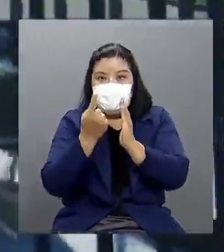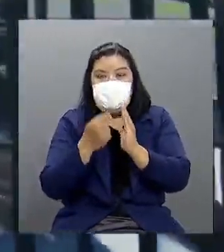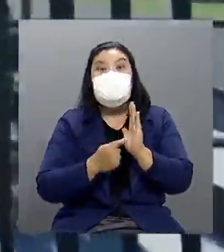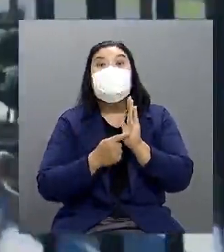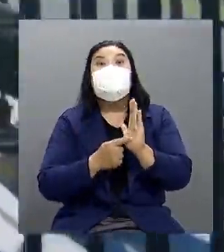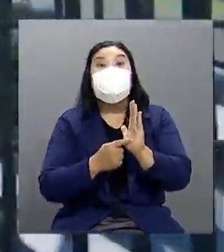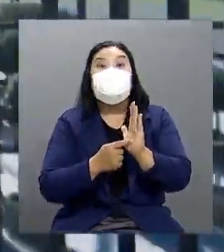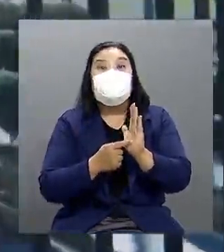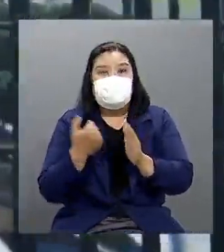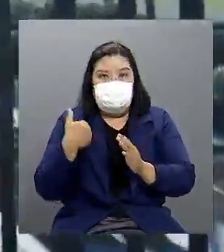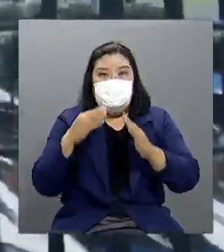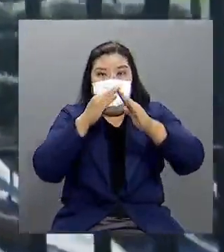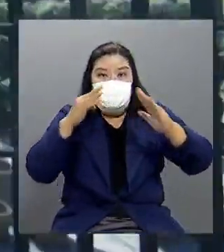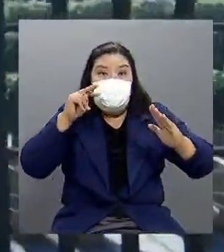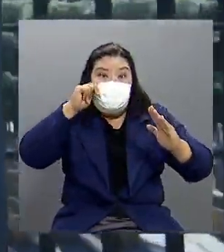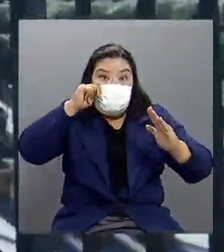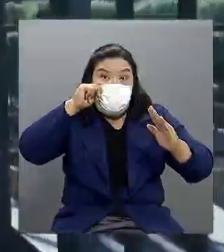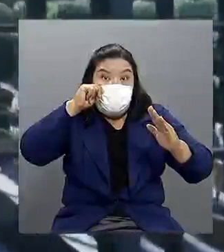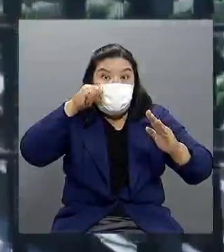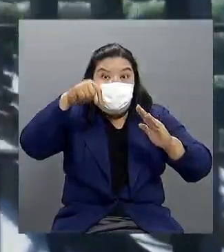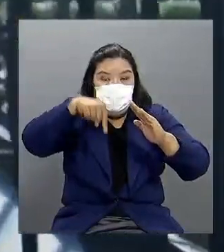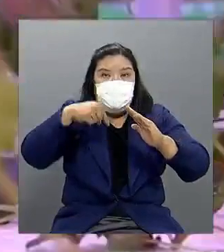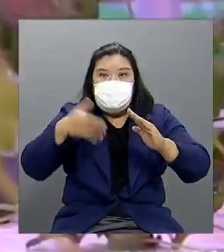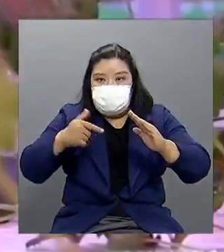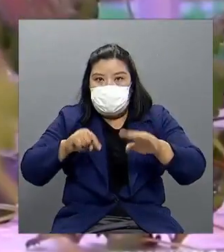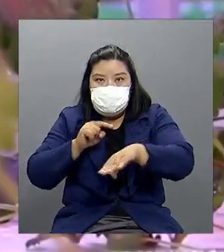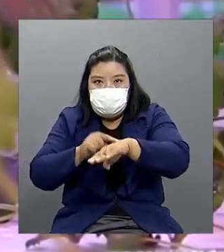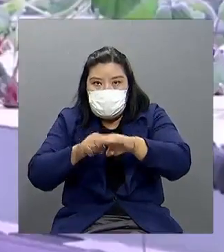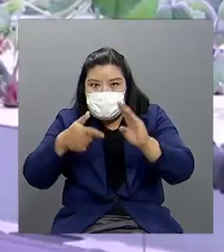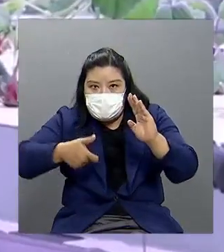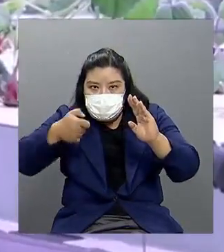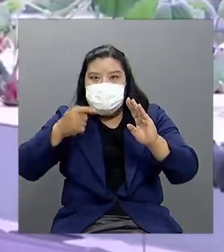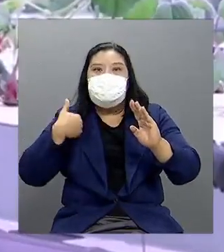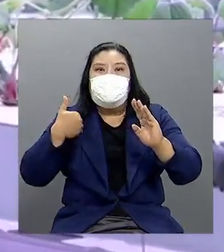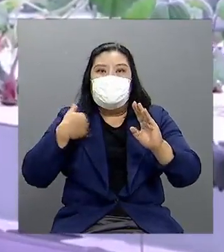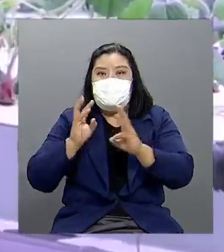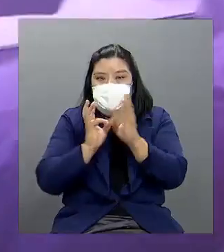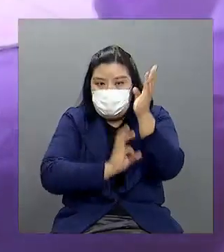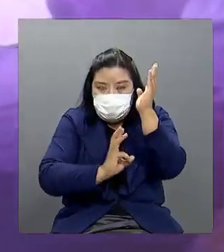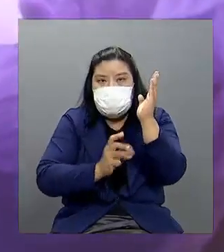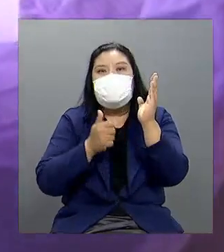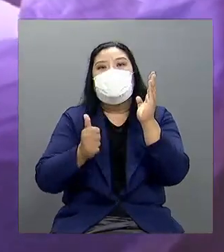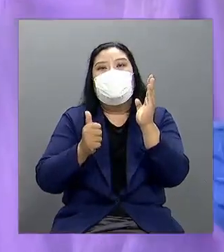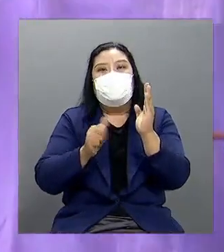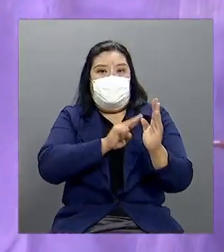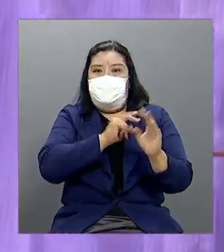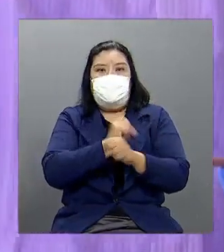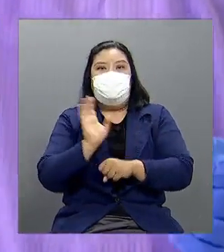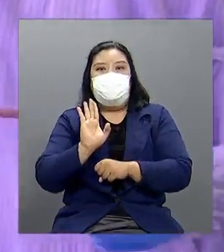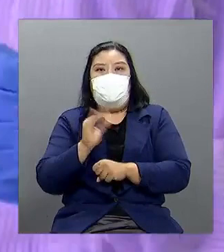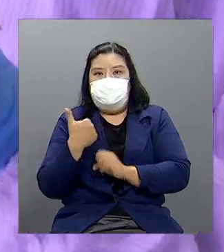ให้น้ำการให้ปุ๋ยอุปกรณ์ตรวจสภาพแปลงอย่างแม่นยำเพิ่มประสิทธิภาพในการใช้ทรัพยากรและลดต้นทุนการผลิต